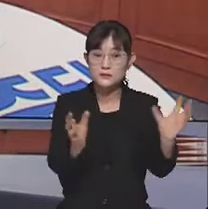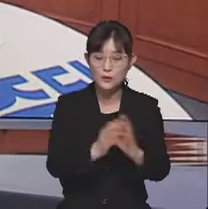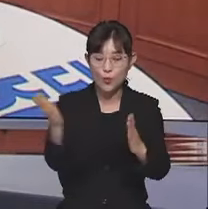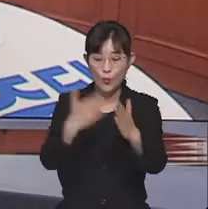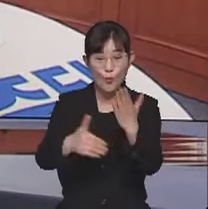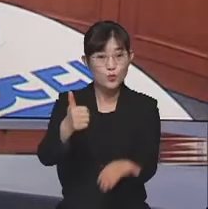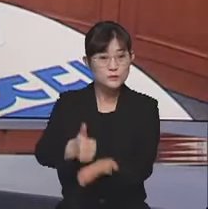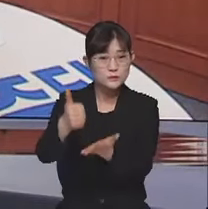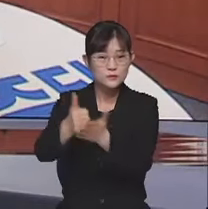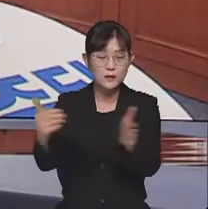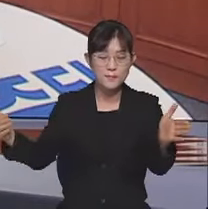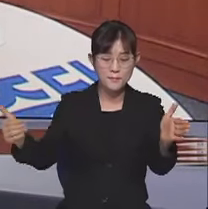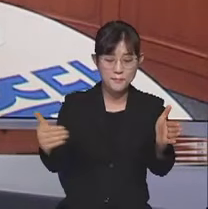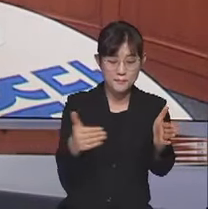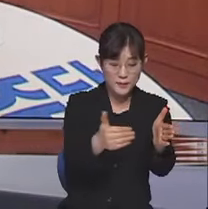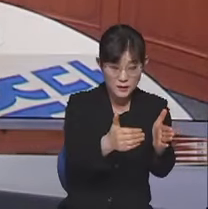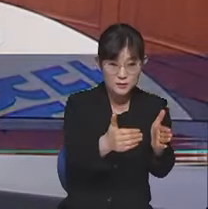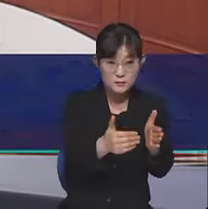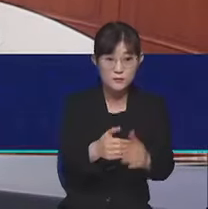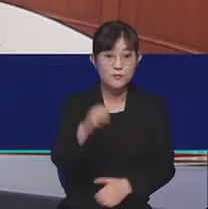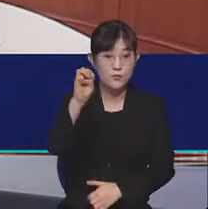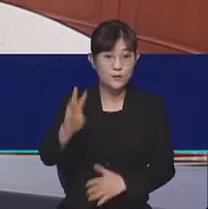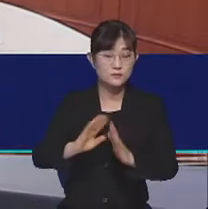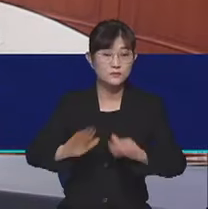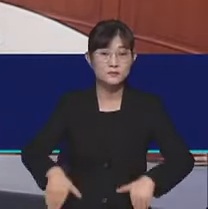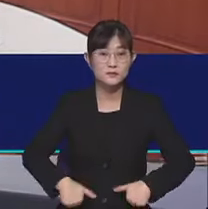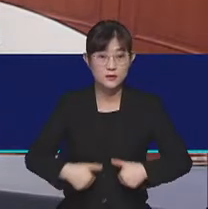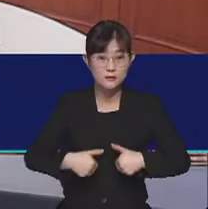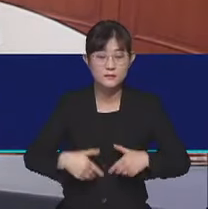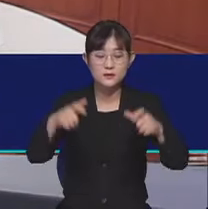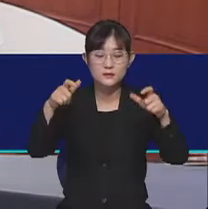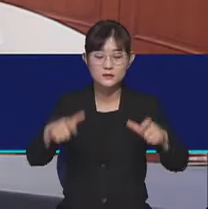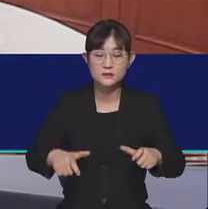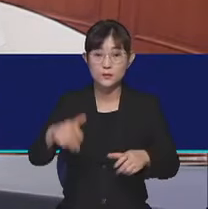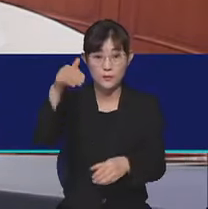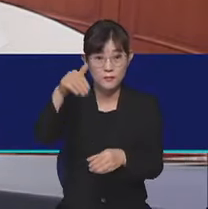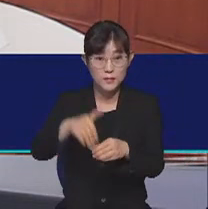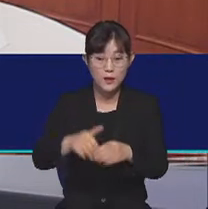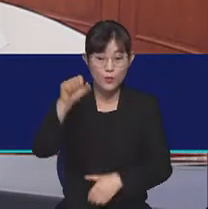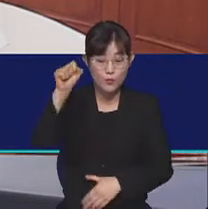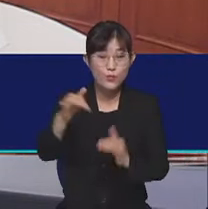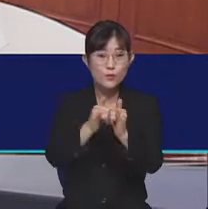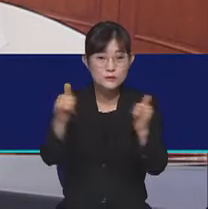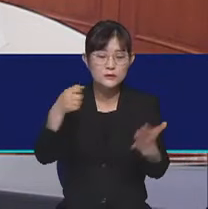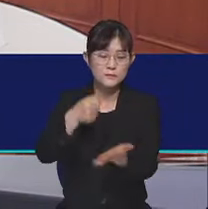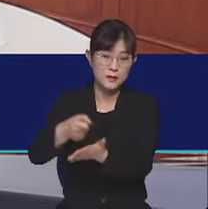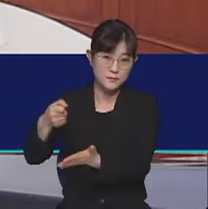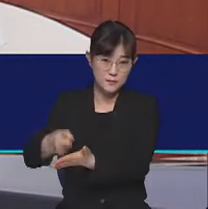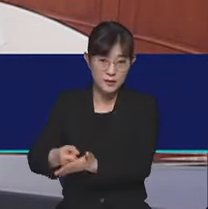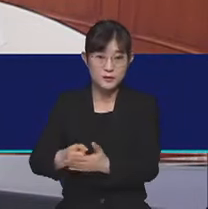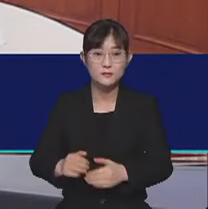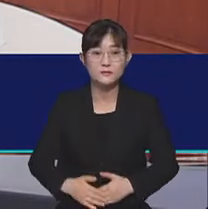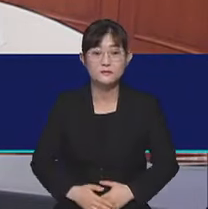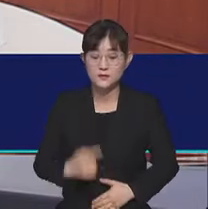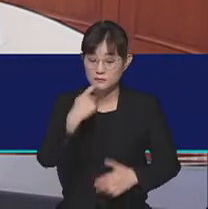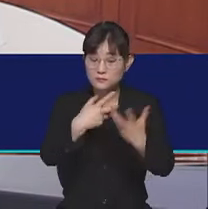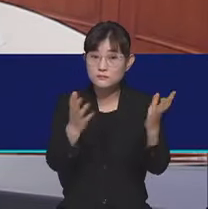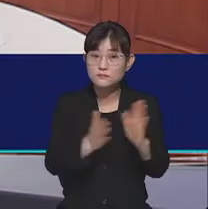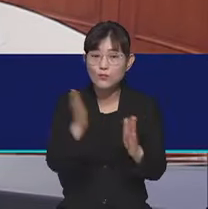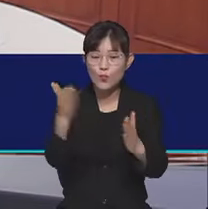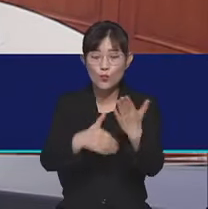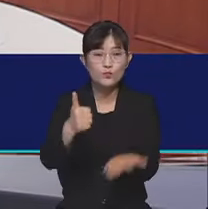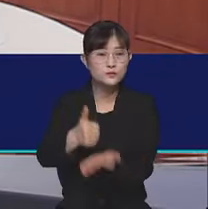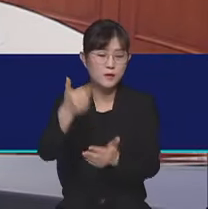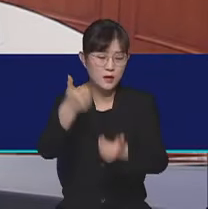더불어민주당의 공천 작업이 마무리 단계에 접어들면서 광주 전남 지역 총선 대진표가 속속 완성되고 있는데요. 민주당의